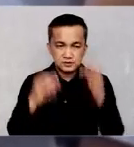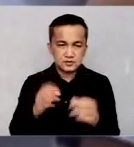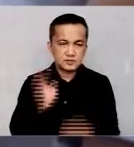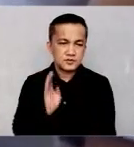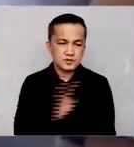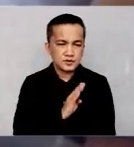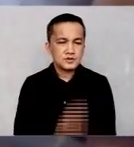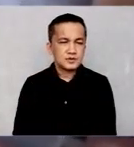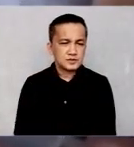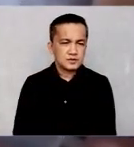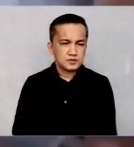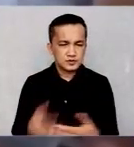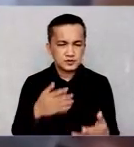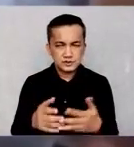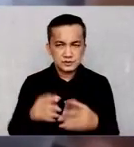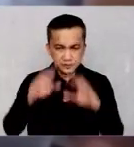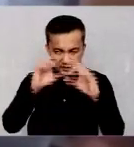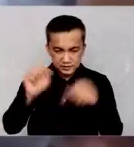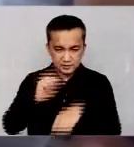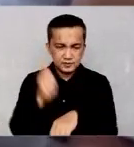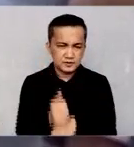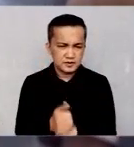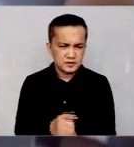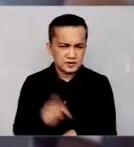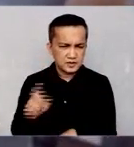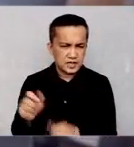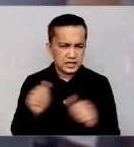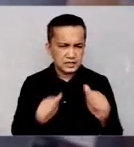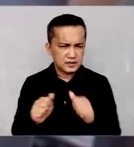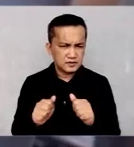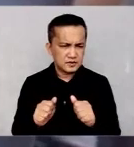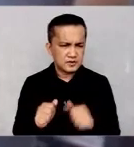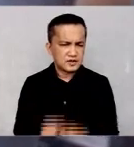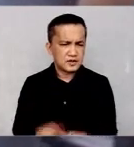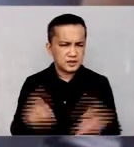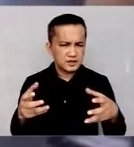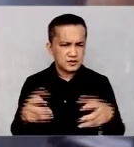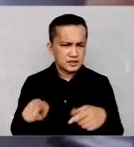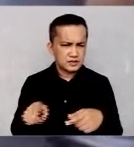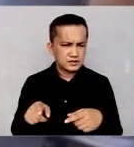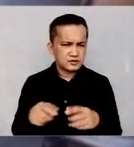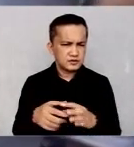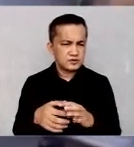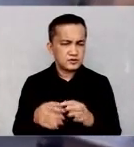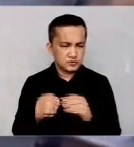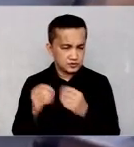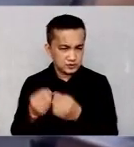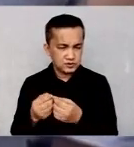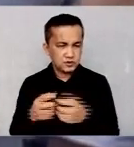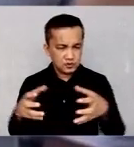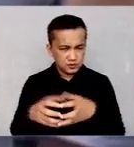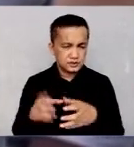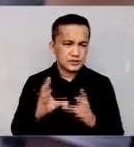there are presidential appointees. They act for the in the best interest of the company. Kasi katulad